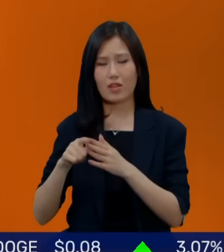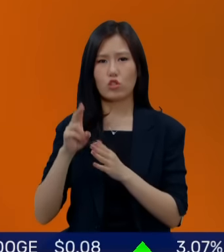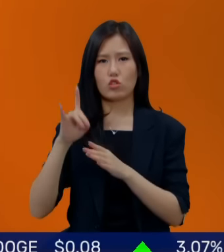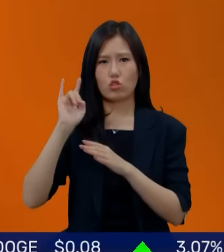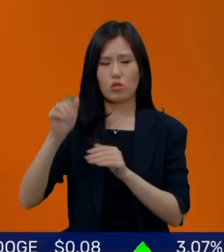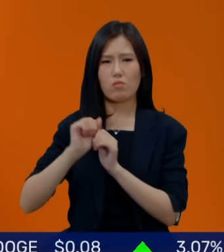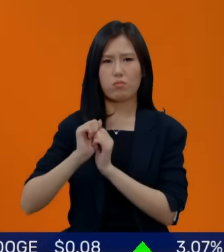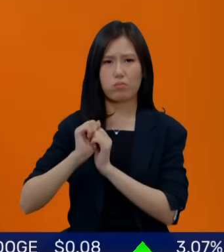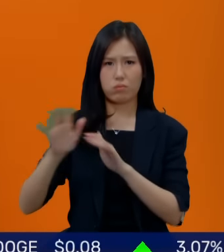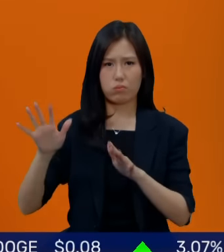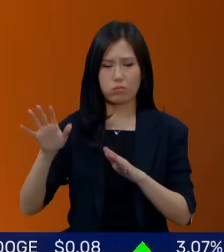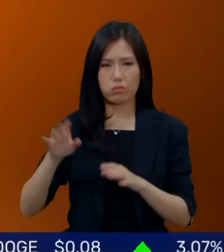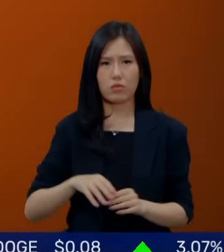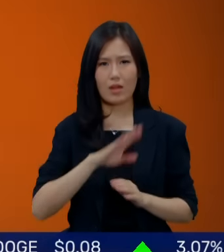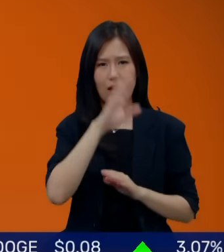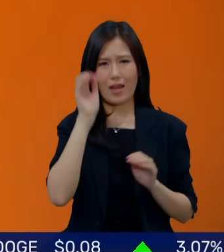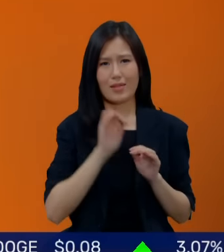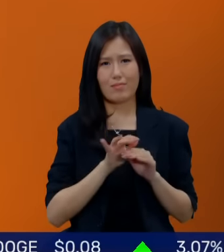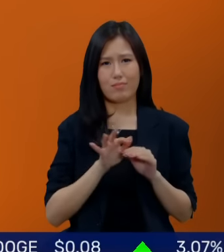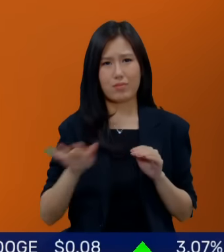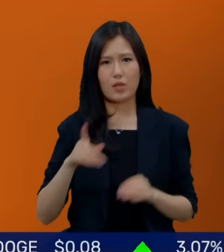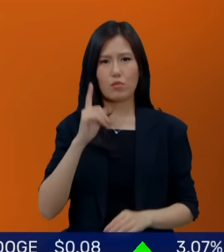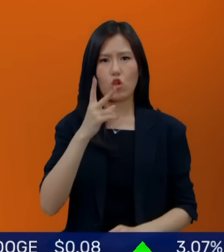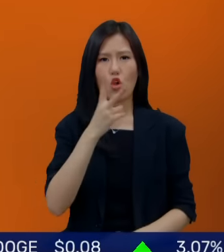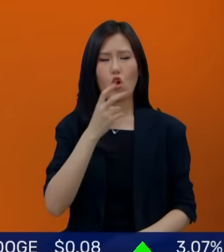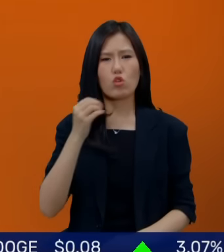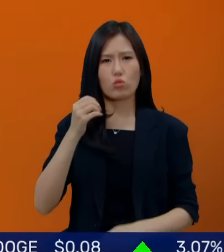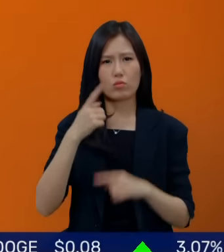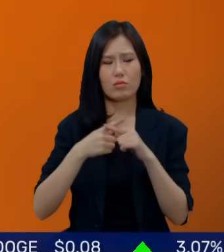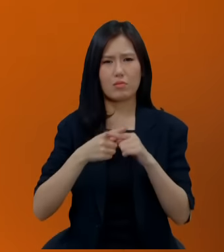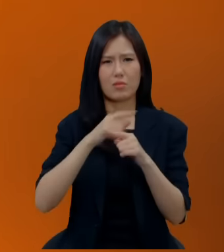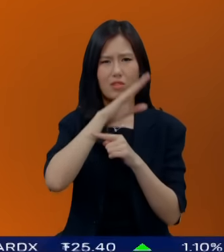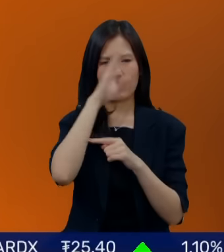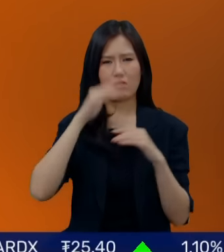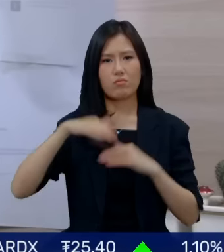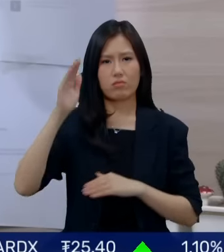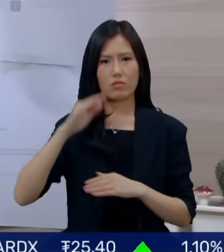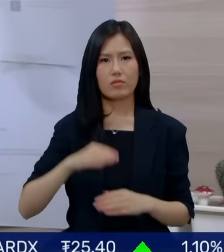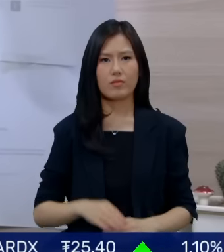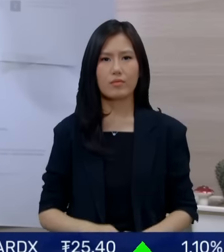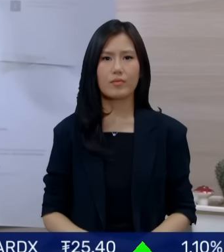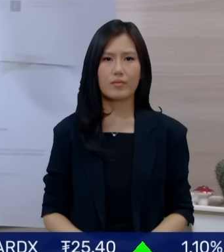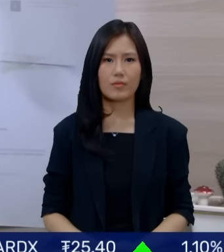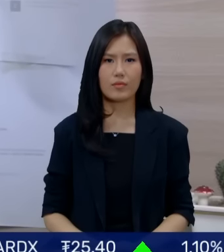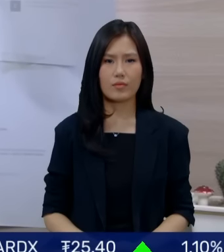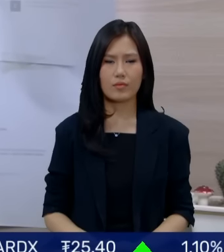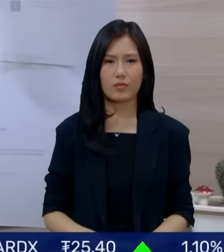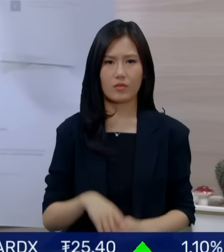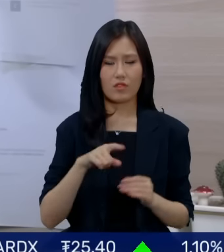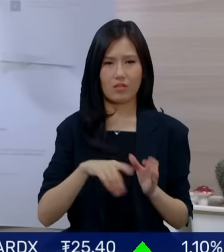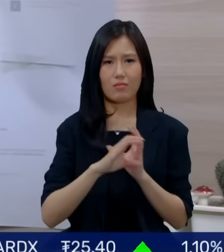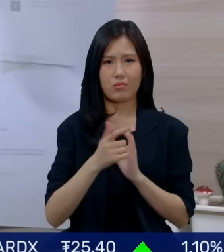шаталтаас үүссэн дүлийн температур 1200 Цельс хүрдэг байна. Дахиад хий дэлбэрэхэд